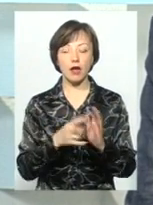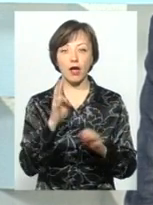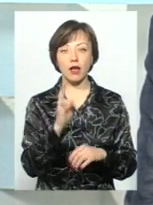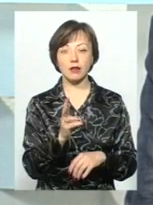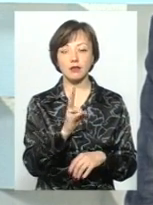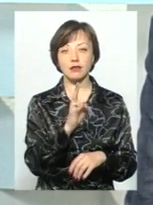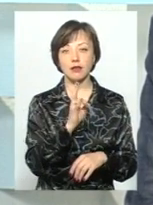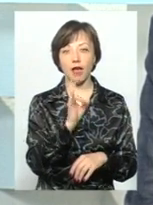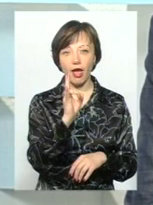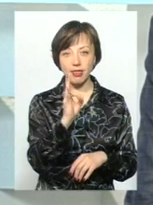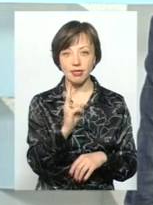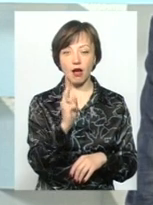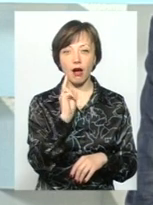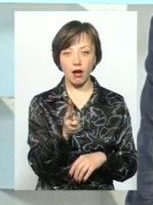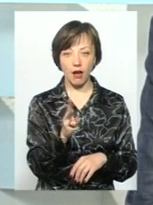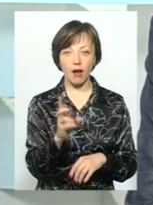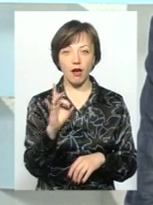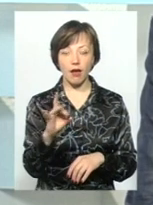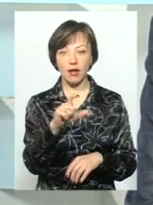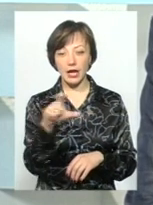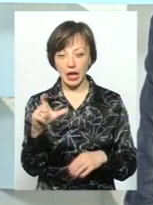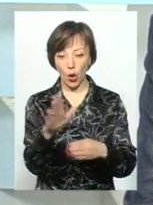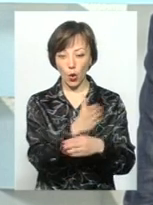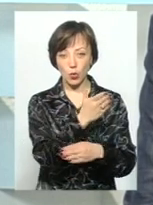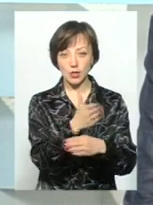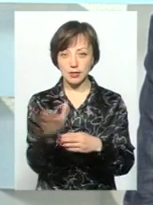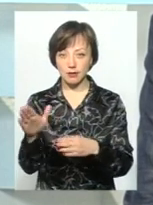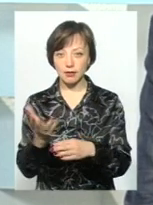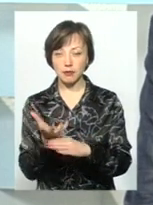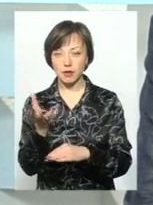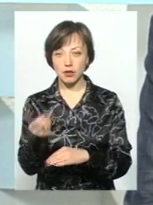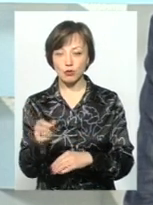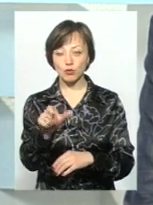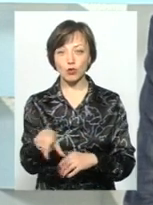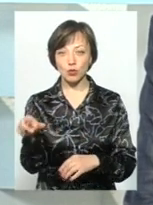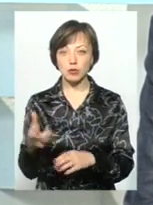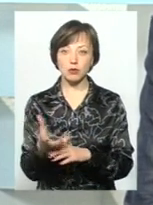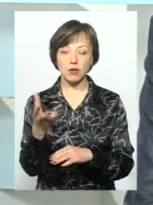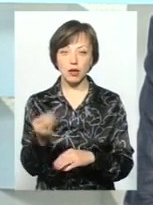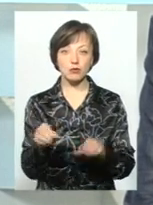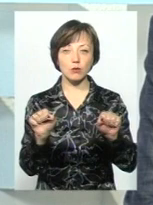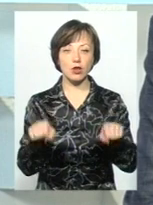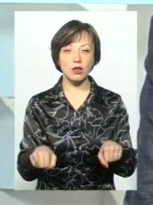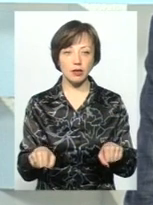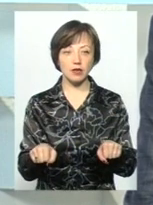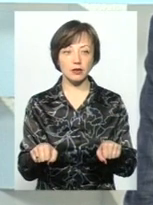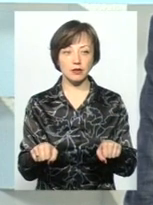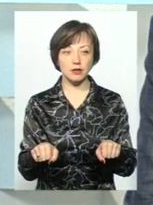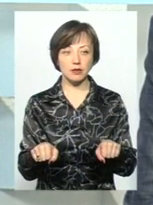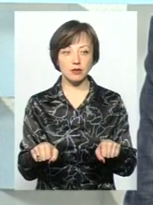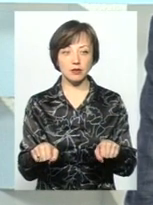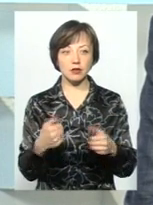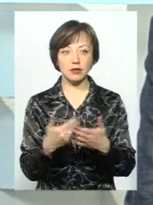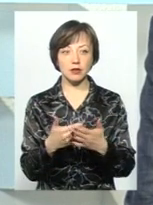ввести, розділити окремо платіж, щоб споживачі сплачували, могли сплачувати,